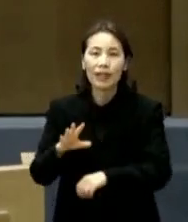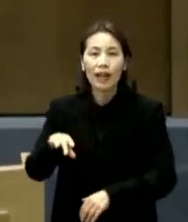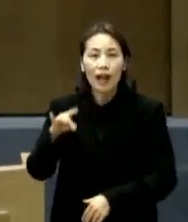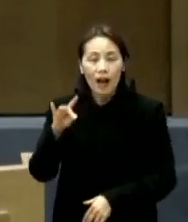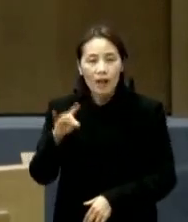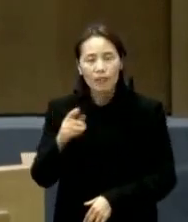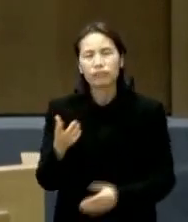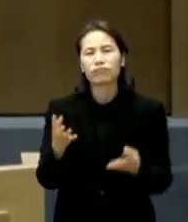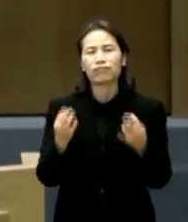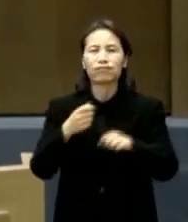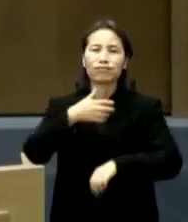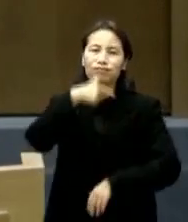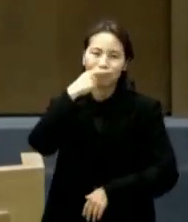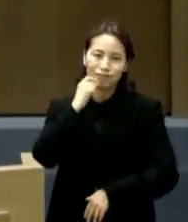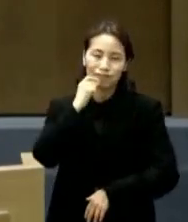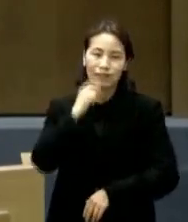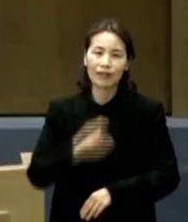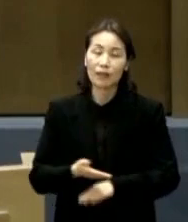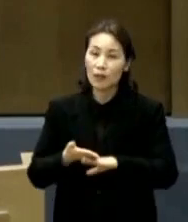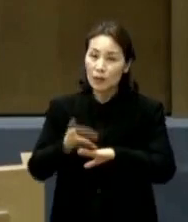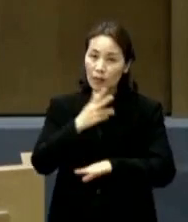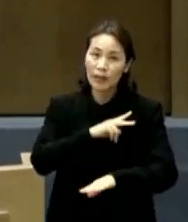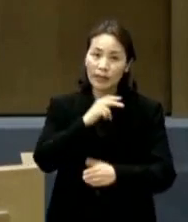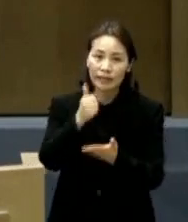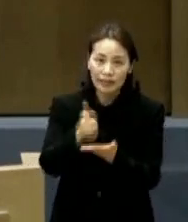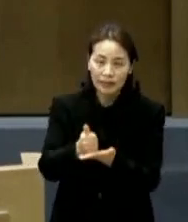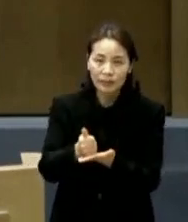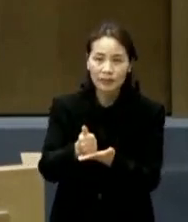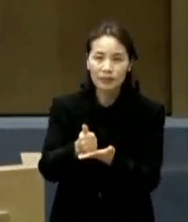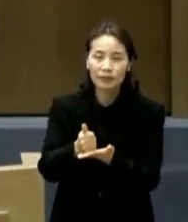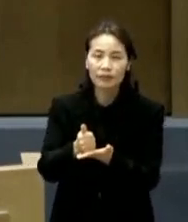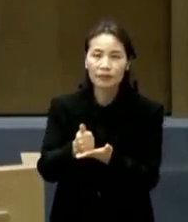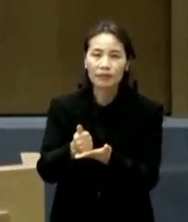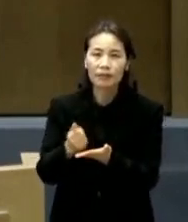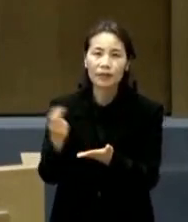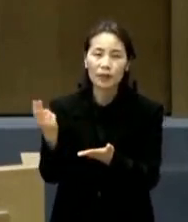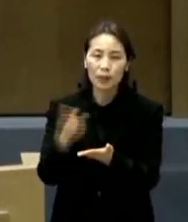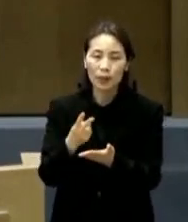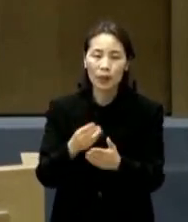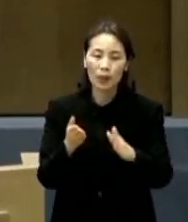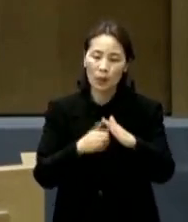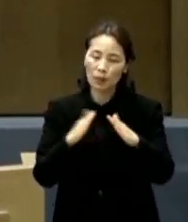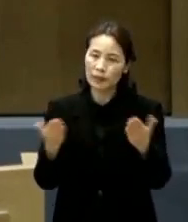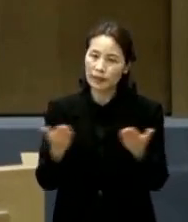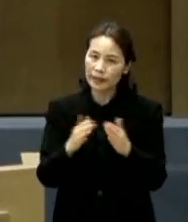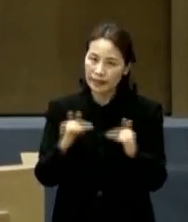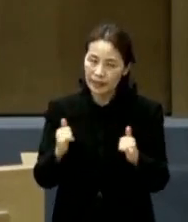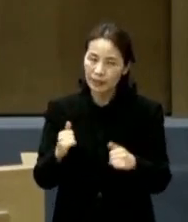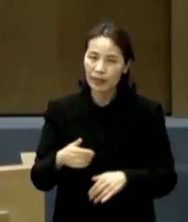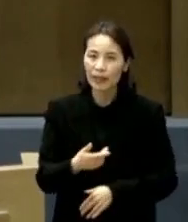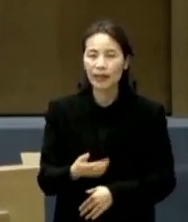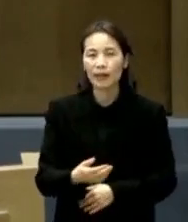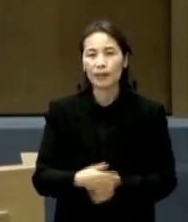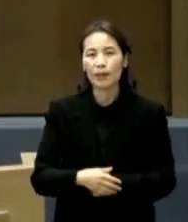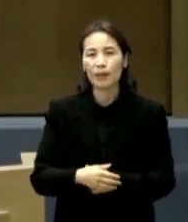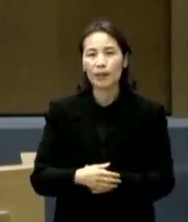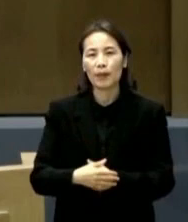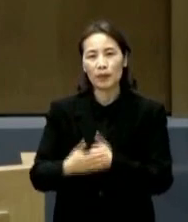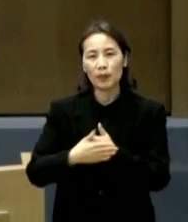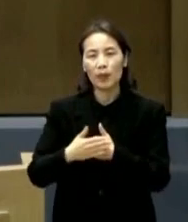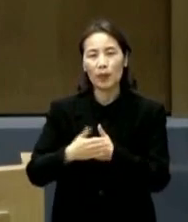많이 부족합니다. 선배 의원님들과 그다음에 공무원들분의 많은 가르침과 말씀